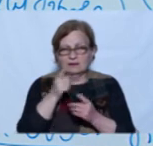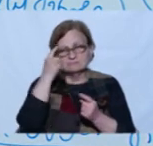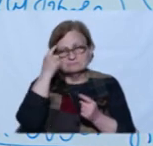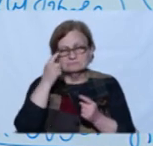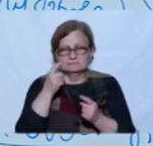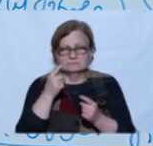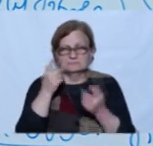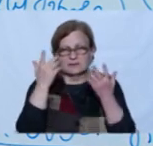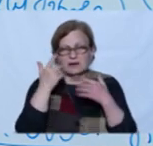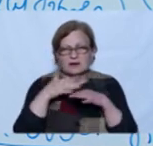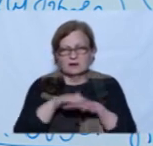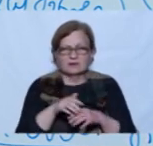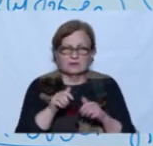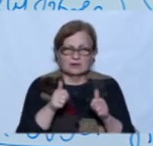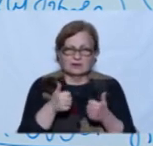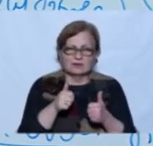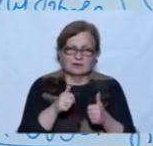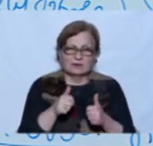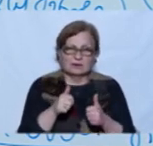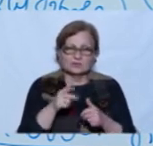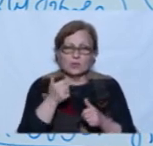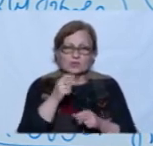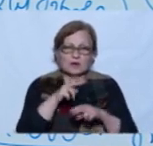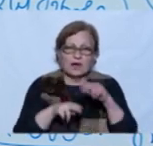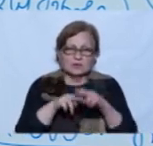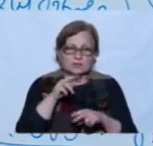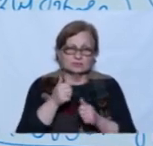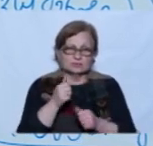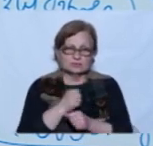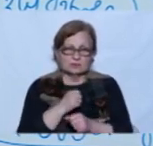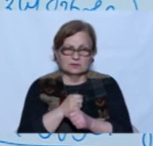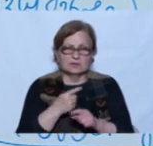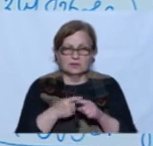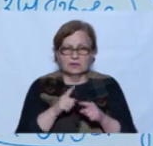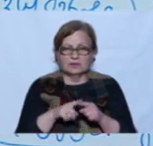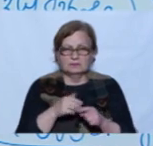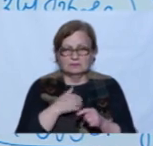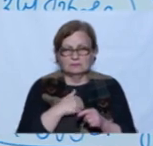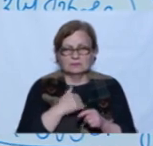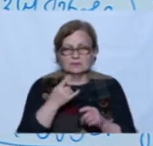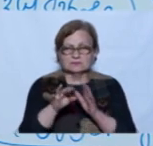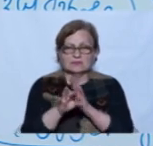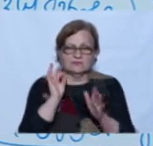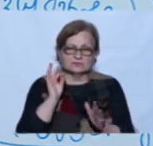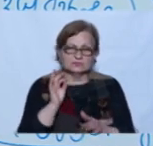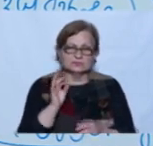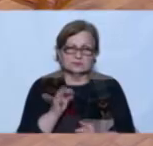გააზრება, როგორ უნდა აიგოს ესე. ამიტომ მე დღეს თქვენთვის შევარჩიე